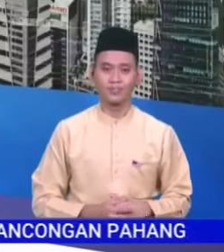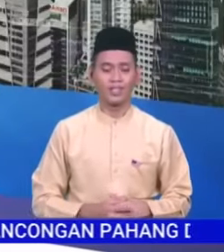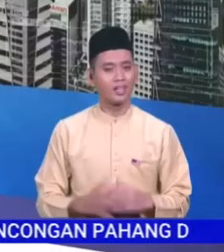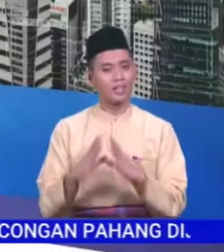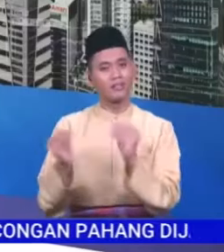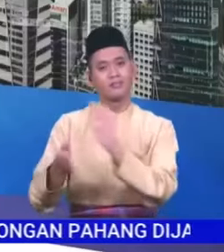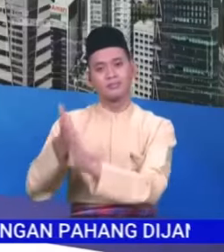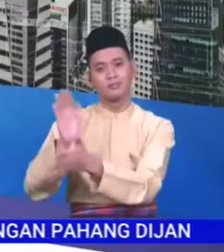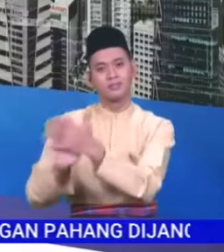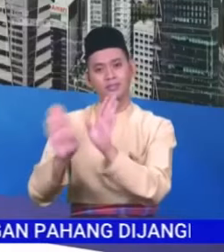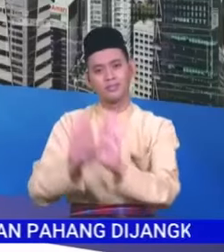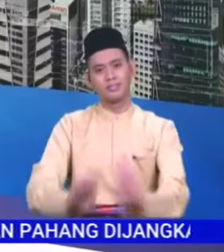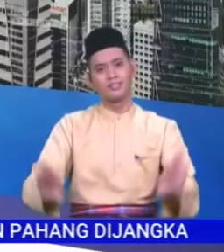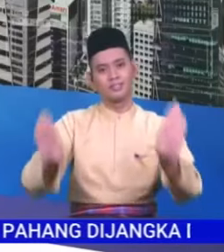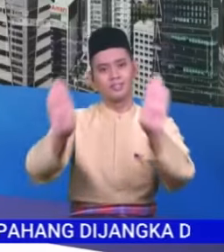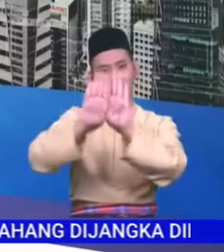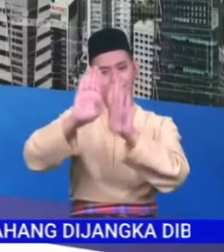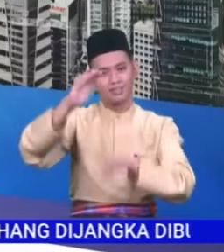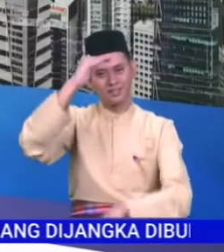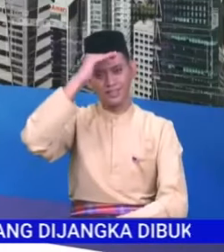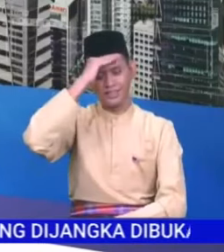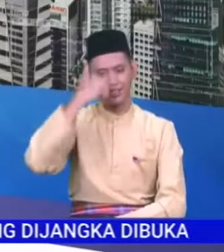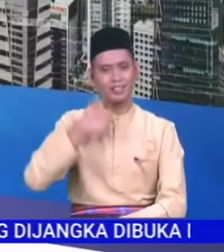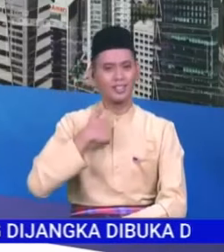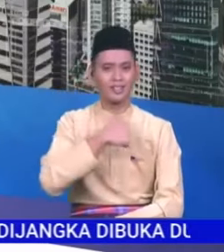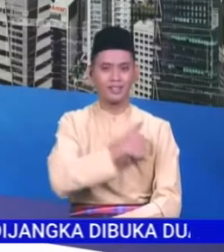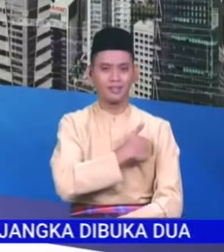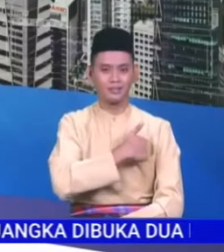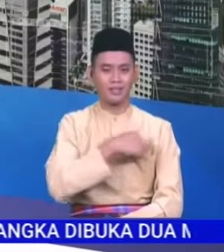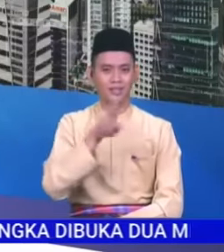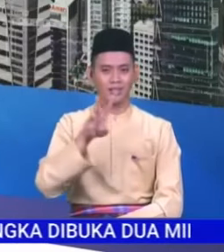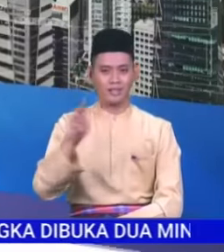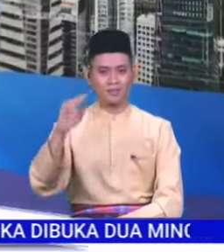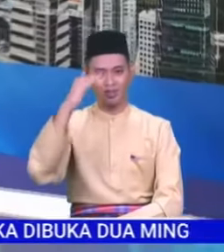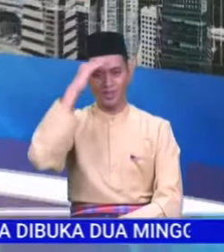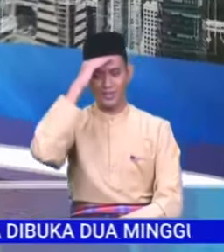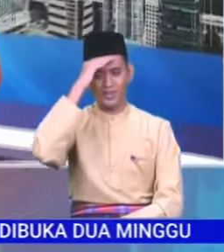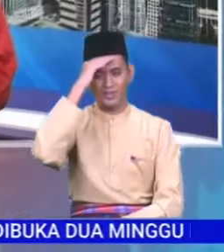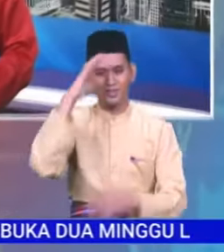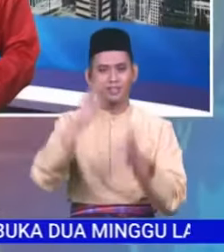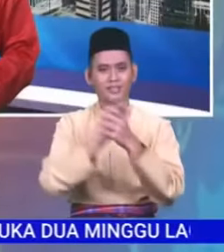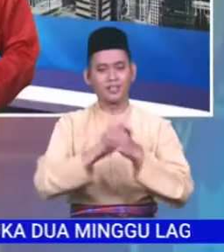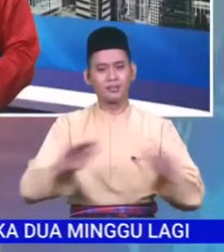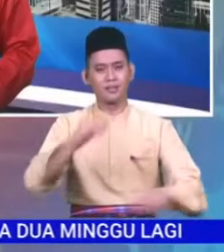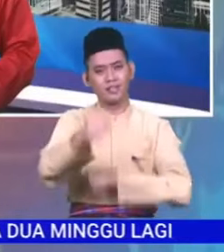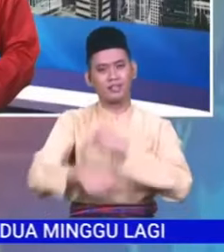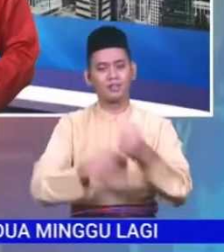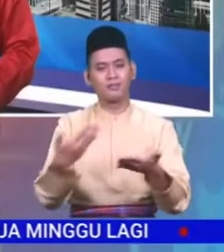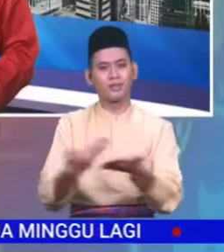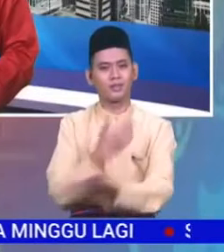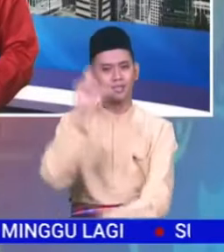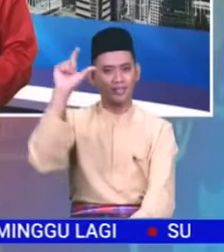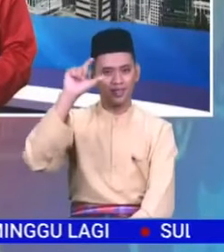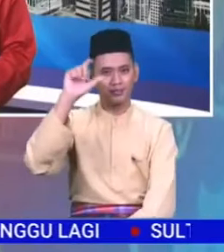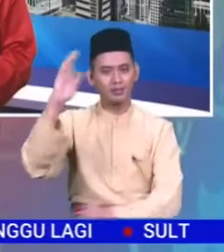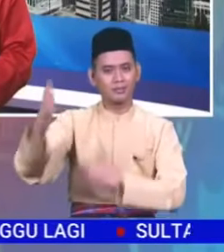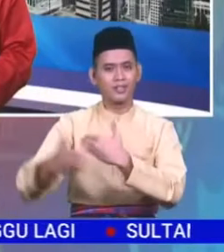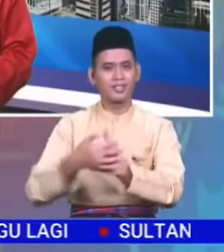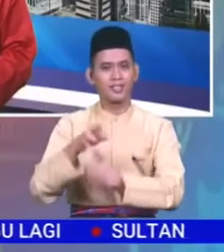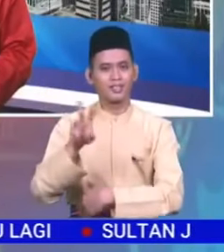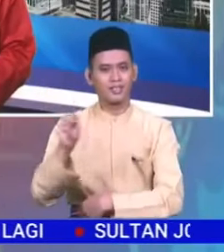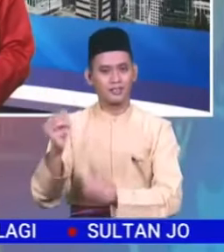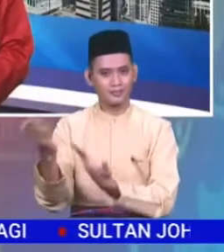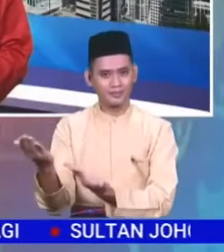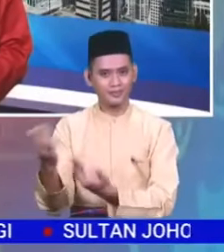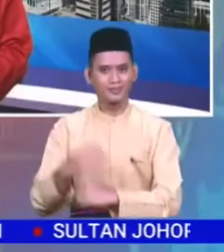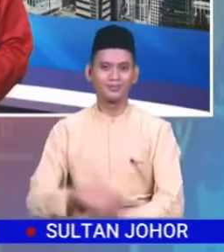Hai setiap peran daijoubu petang ini kami dari arti MJ mengucapkan salam maal hijrah kembali bersama alih diangkat 10 Silk Alif